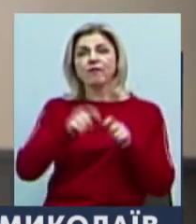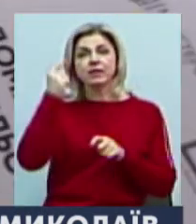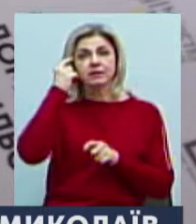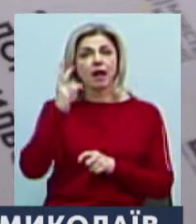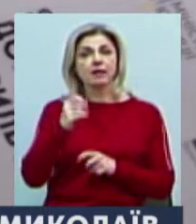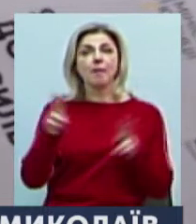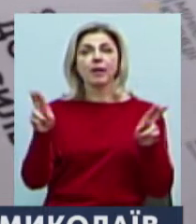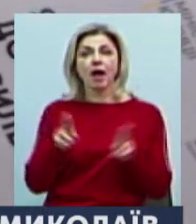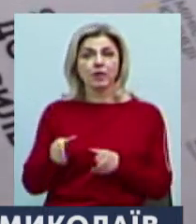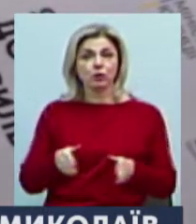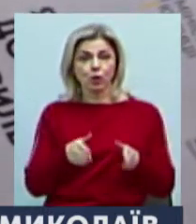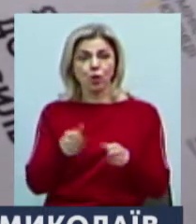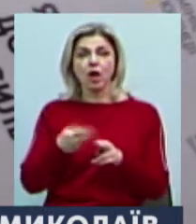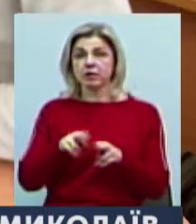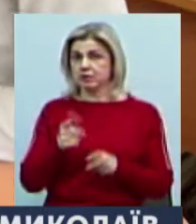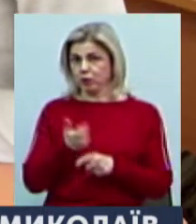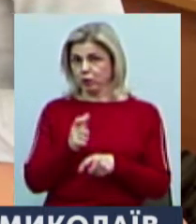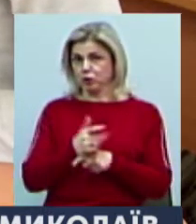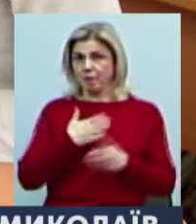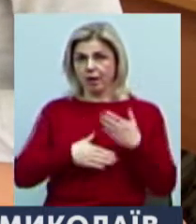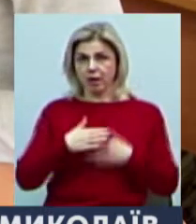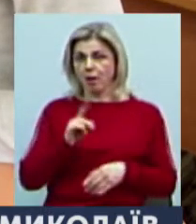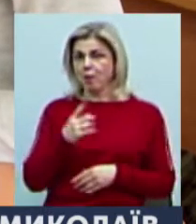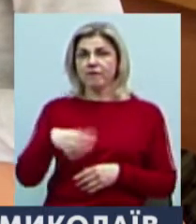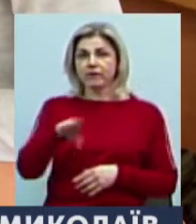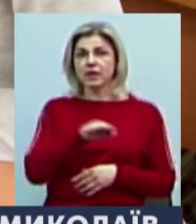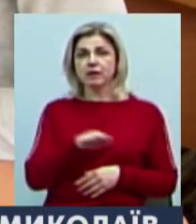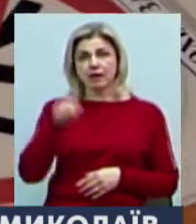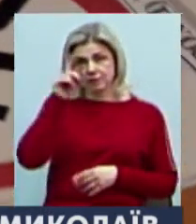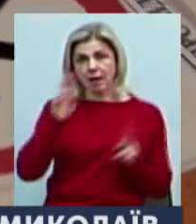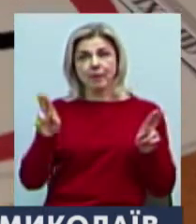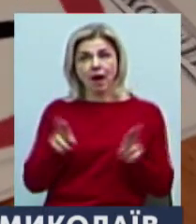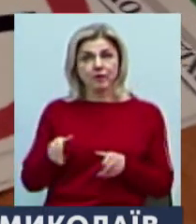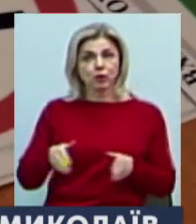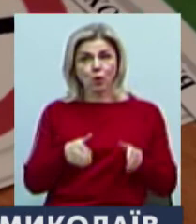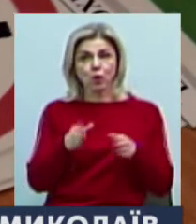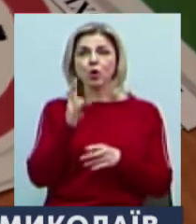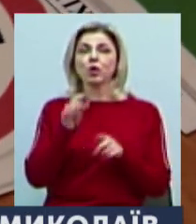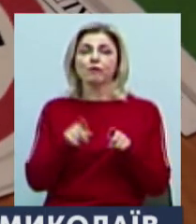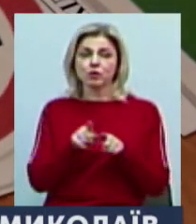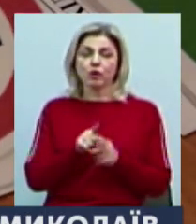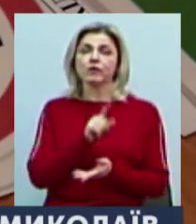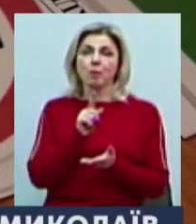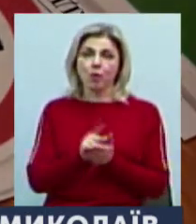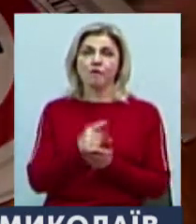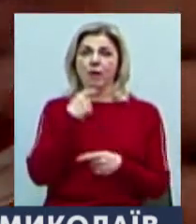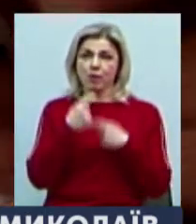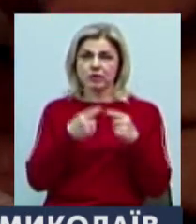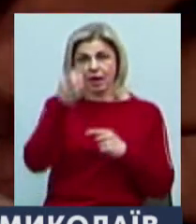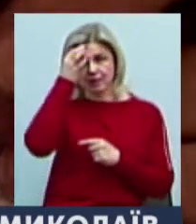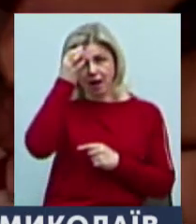руху. Це дуже порадувало, тому що всі діти знали правила дорожнього руху, але тим паче ми все-таки повинні їм це постійно